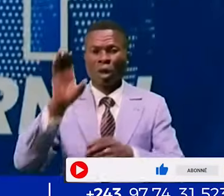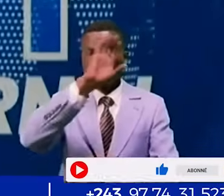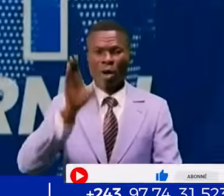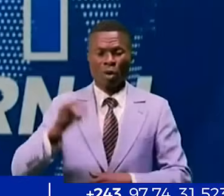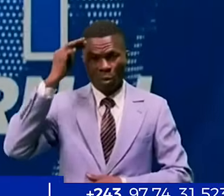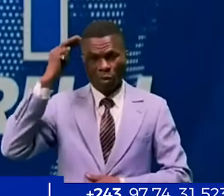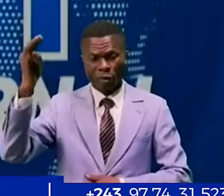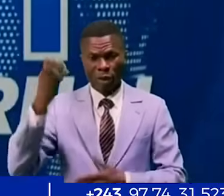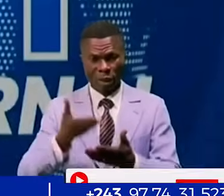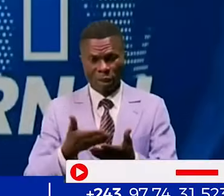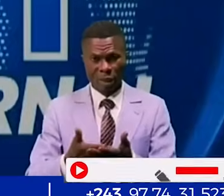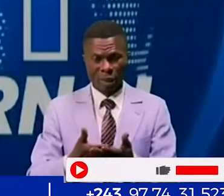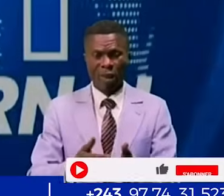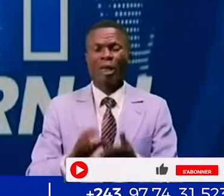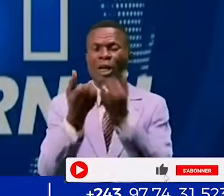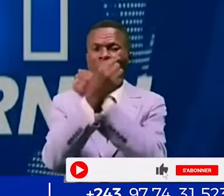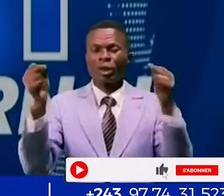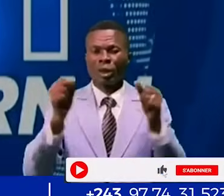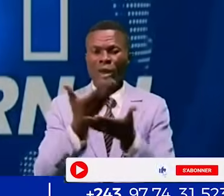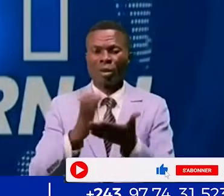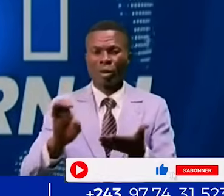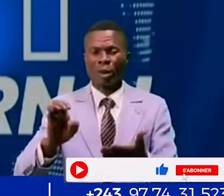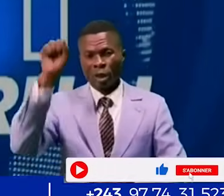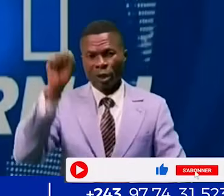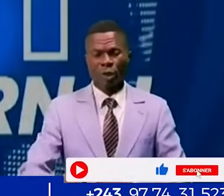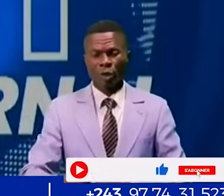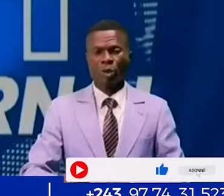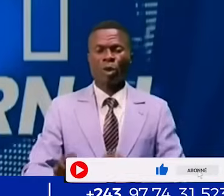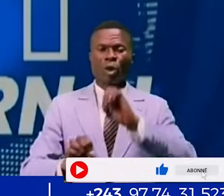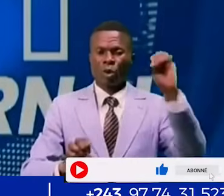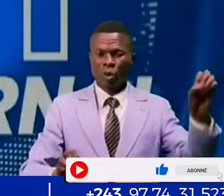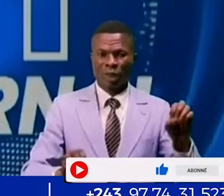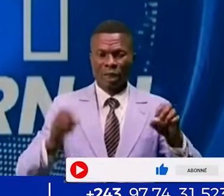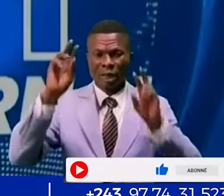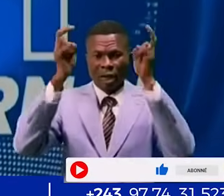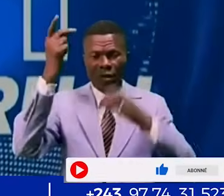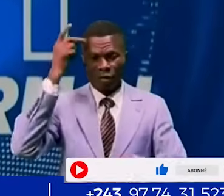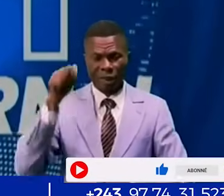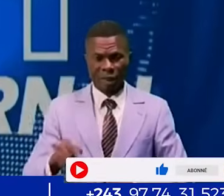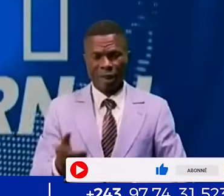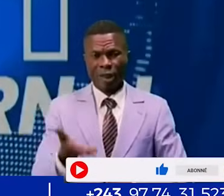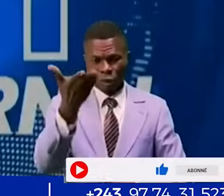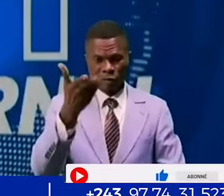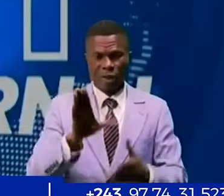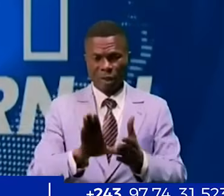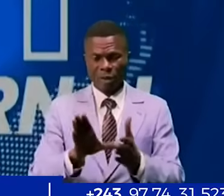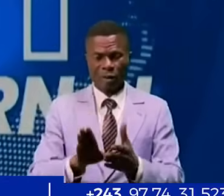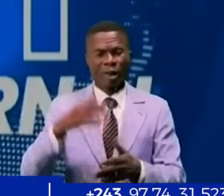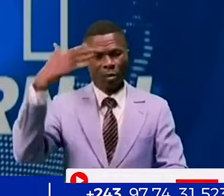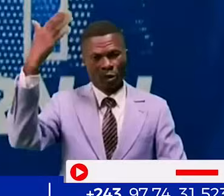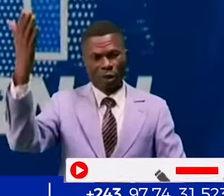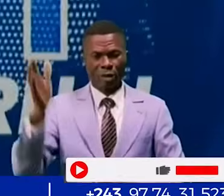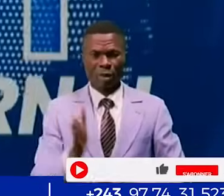Mongafula, ce qui va désengorger la partie sud-est et celle sud-ouest de la capitale congolaise. Image à suivre plus